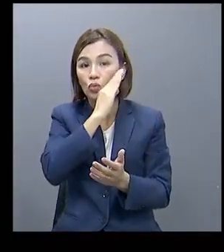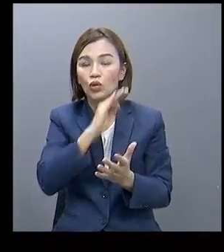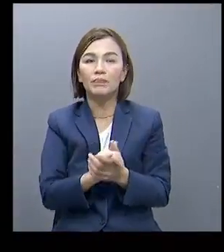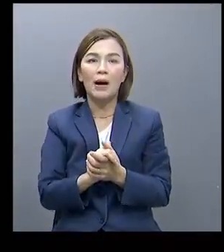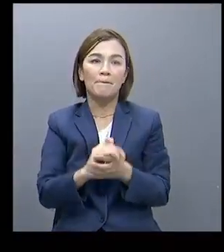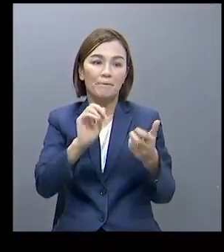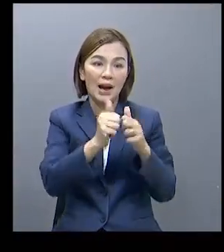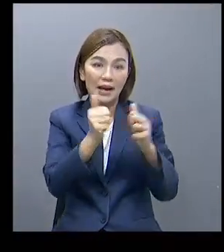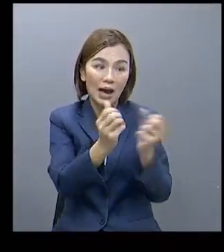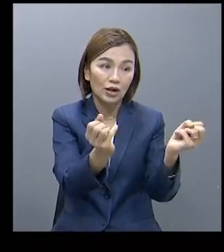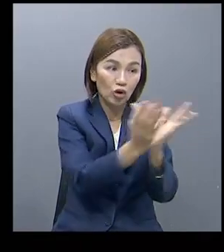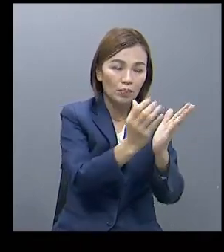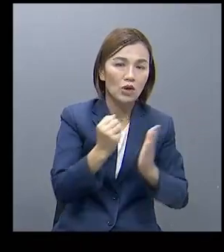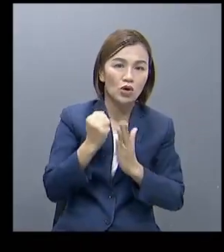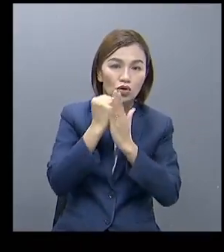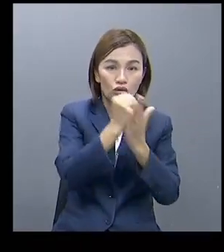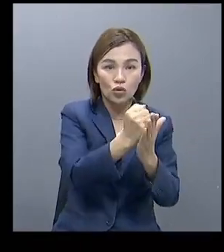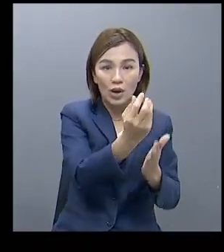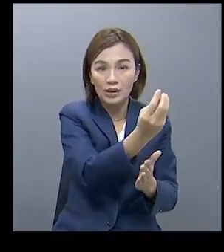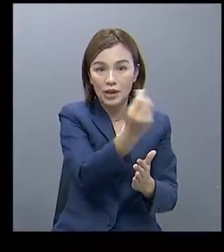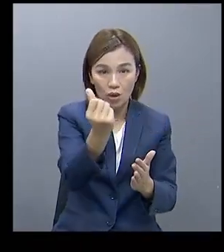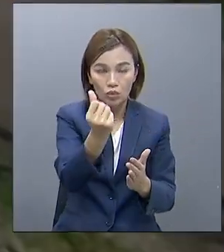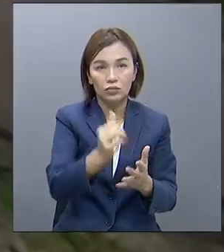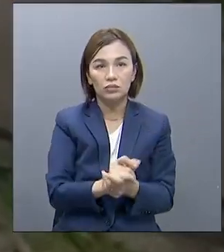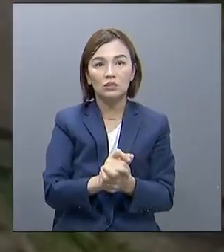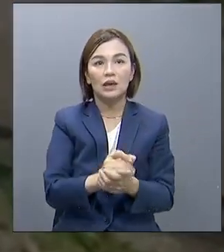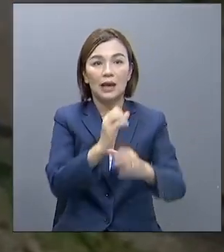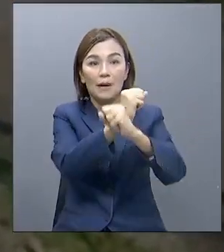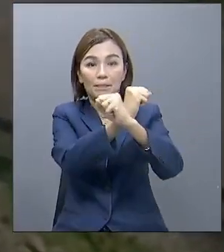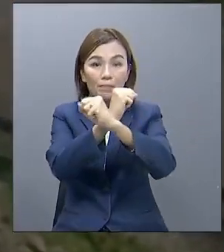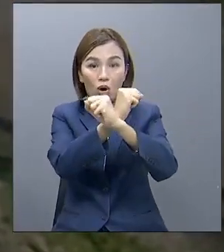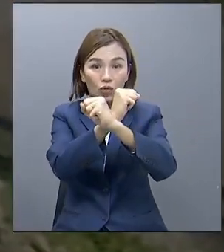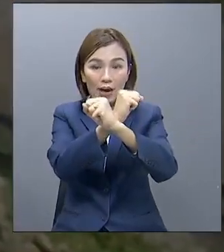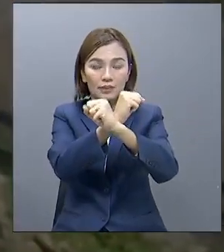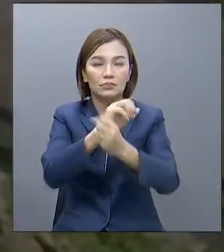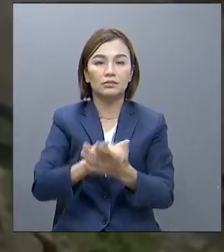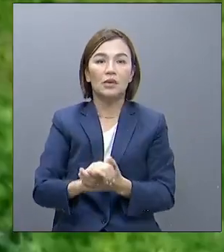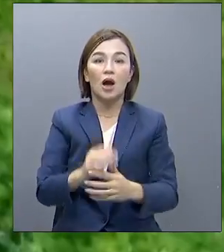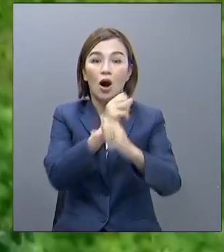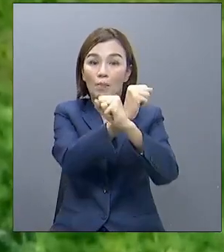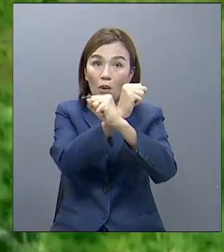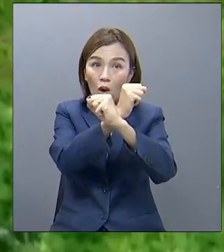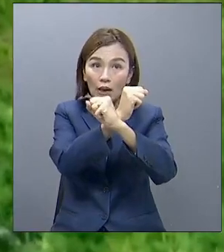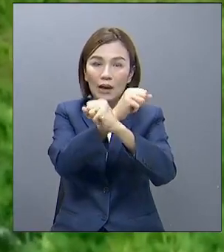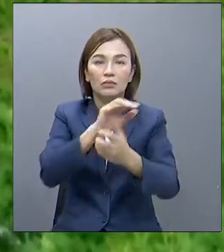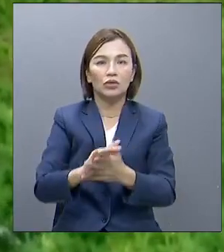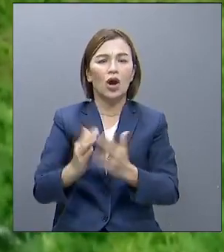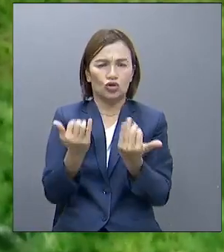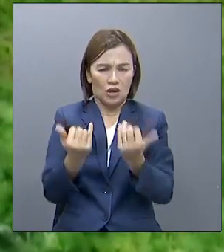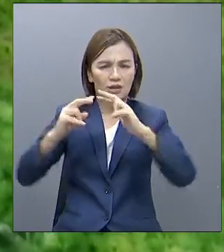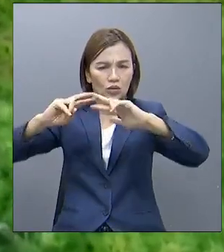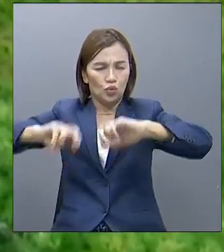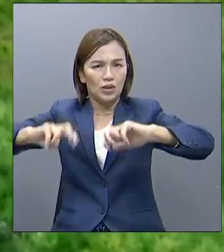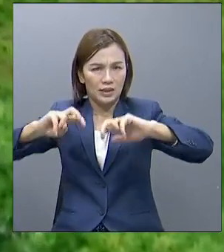วที่สุดไปพร้อมๆกับเรื่องของการควบคุมประชากร ซึ่งตอนนี้เรากำลังศึกษาวิจัยนะครับ